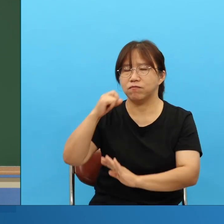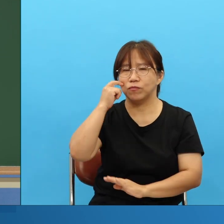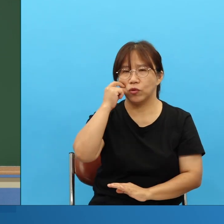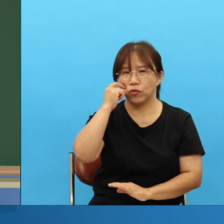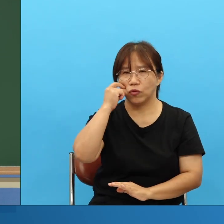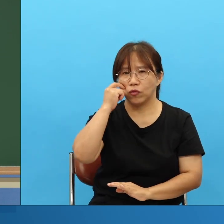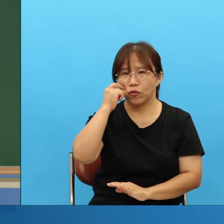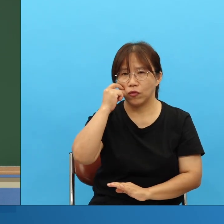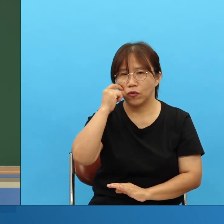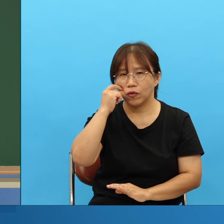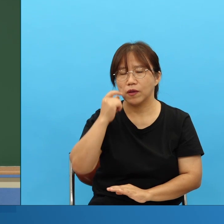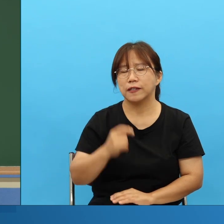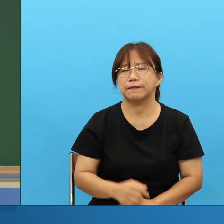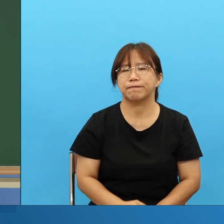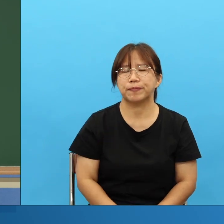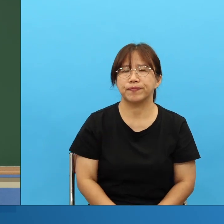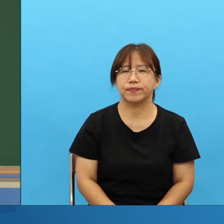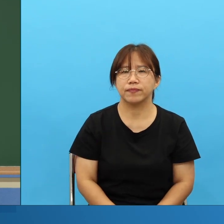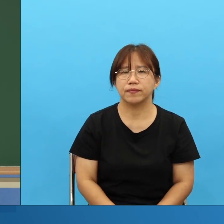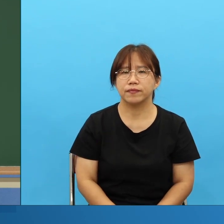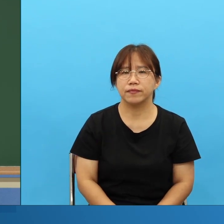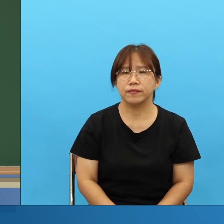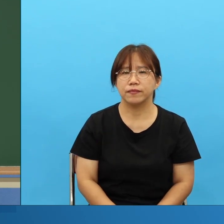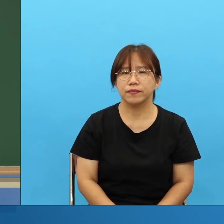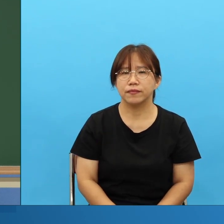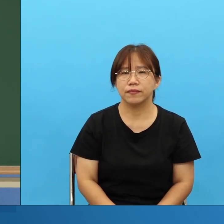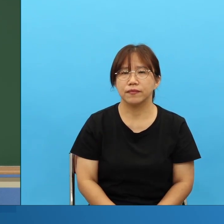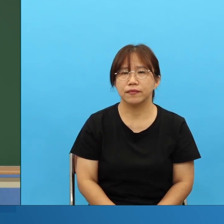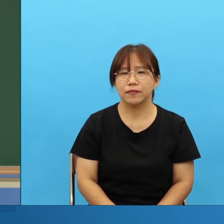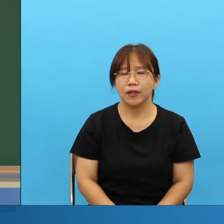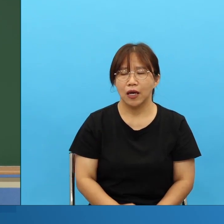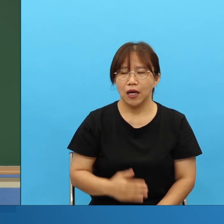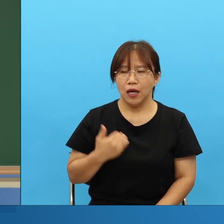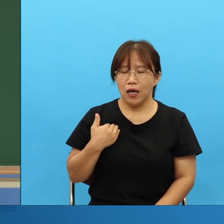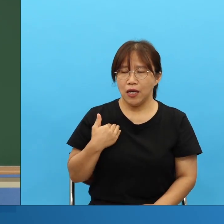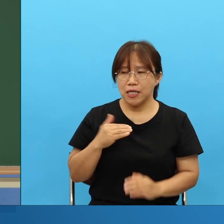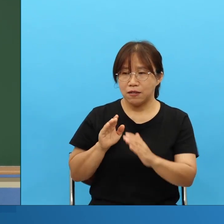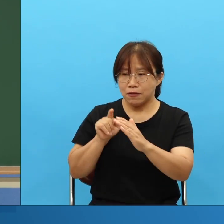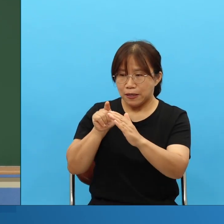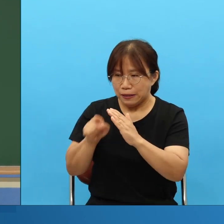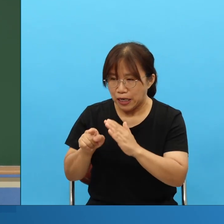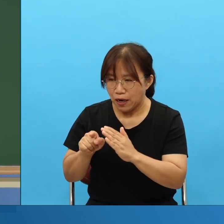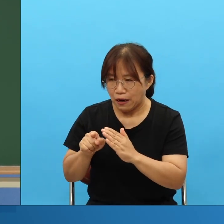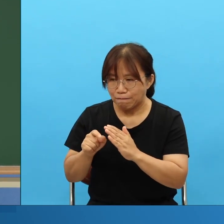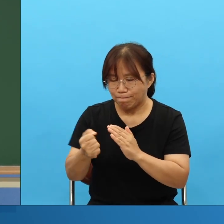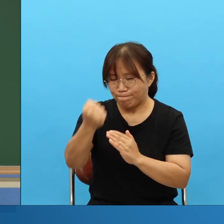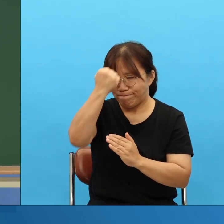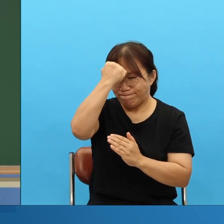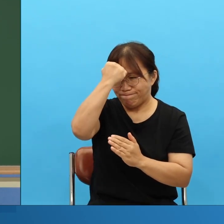근데 하나님이 어떻게 해서 그래야 되는지 돌아갈 수가 없잖아요. 엄마는 나 좀 도와달라.